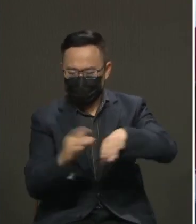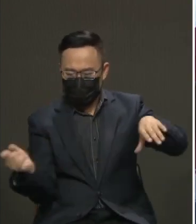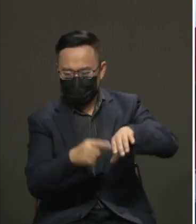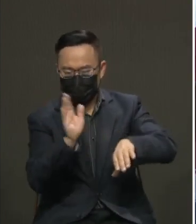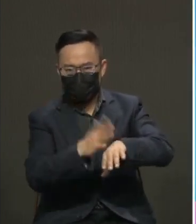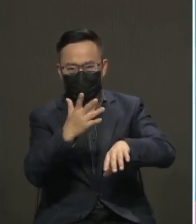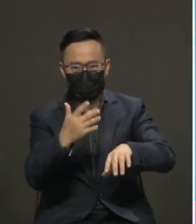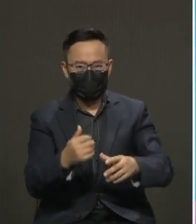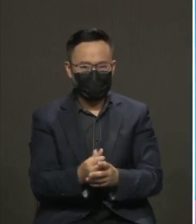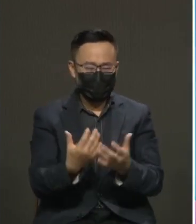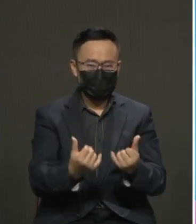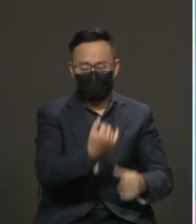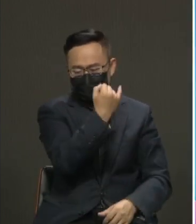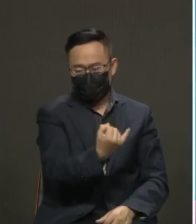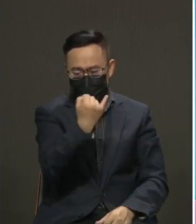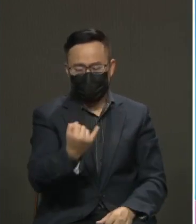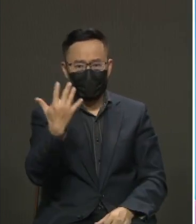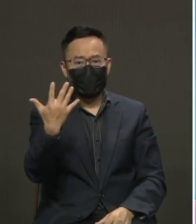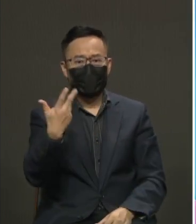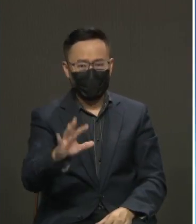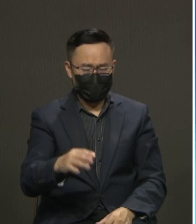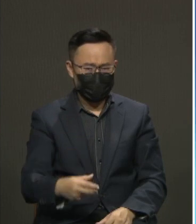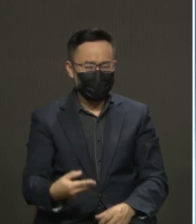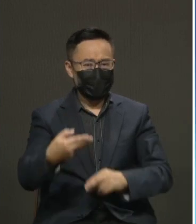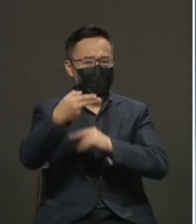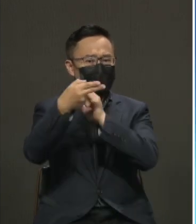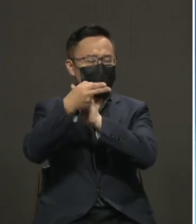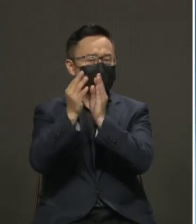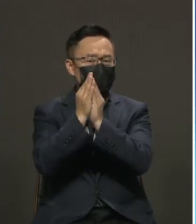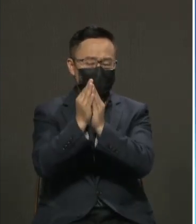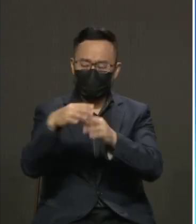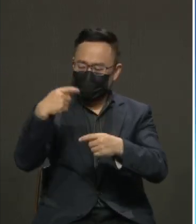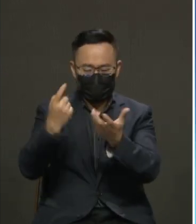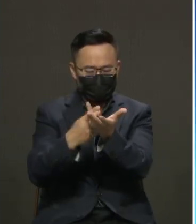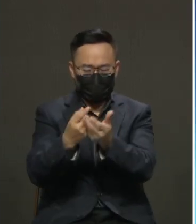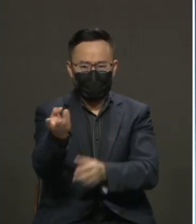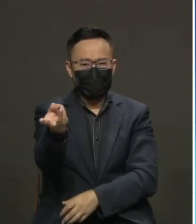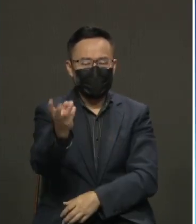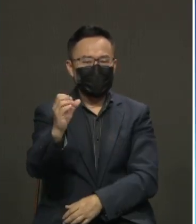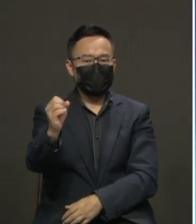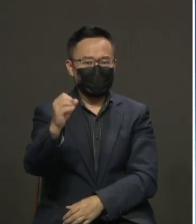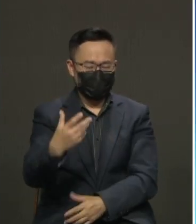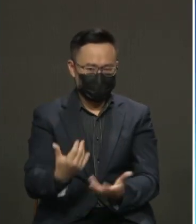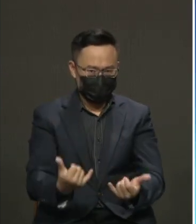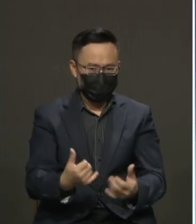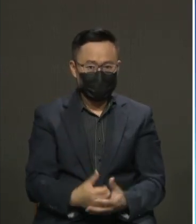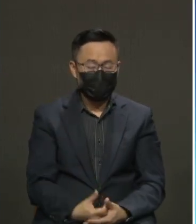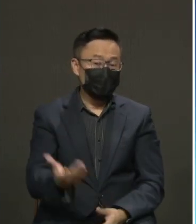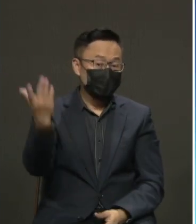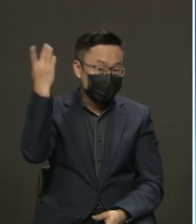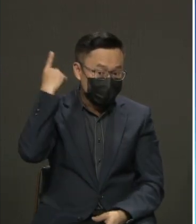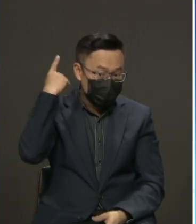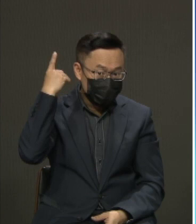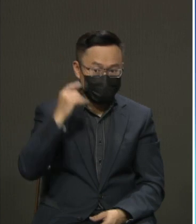นี้เนี่ยแพ้ติดต่อกัน5นัดแล้วอ่ะ อาการน่าเป็นห่วงที่สุดแล้วนะคะสำหรับทางฝั่งของหนองบัวพิชยะนะคะหลังจากที่ฤดูกาลที่แล้ว